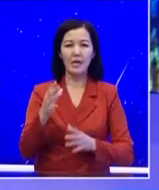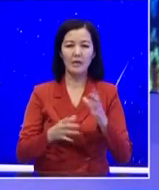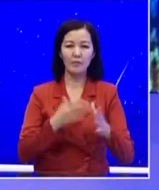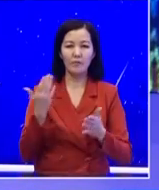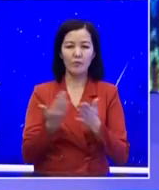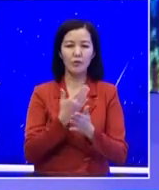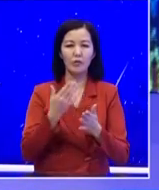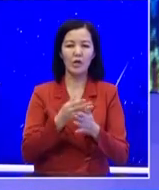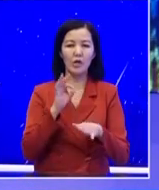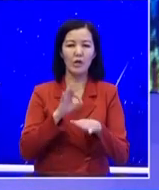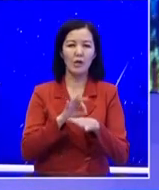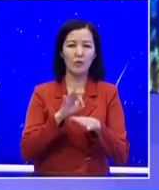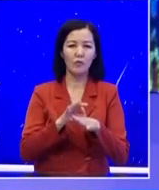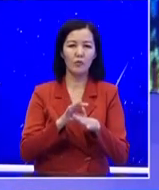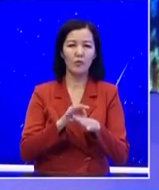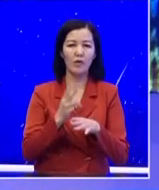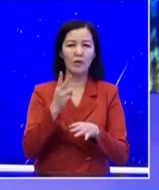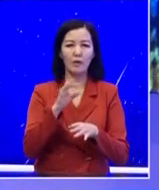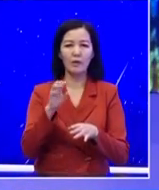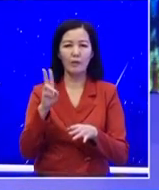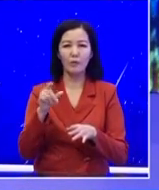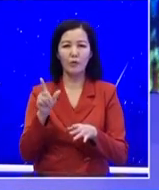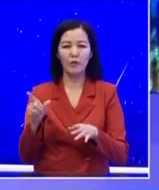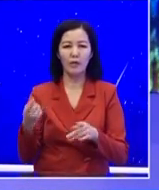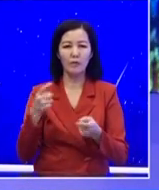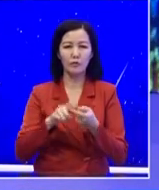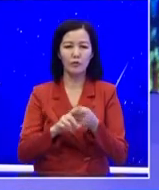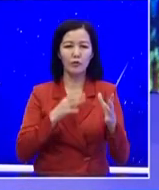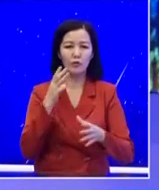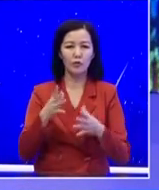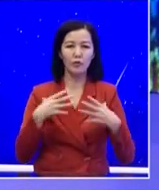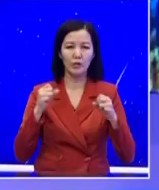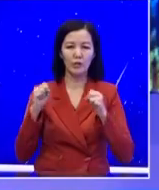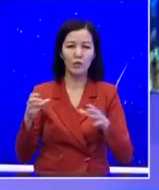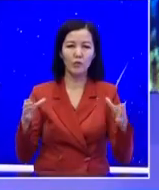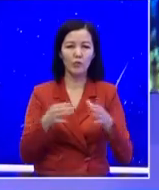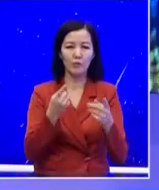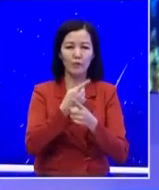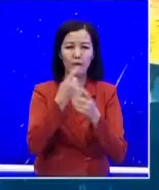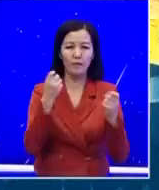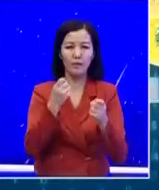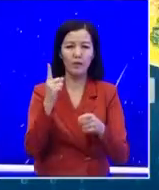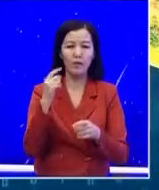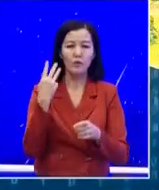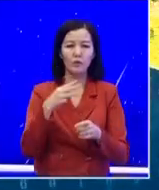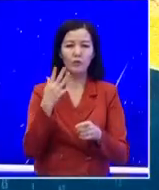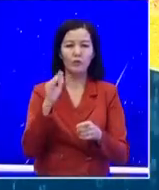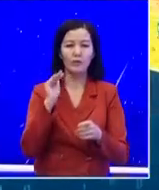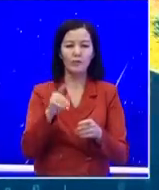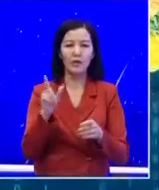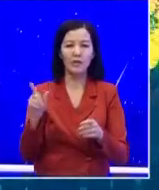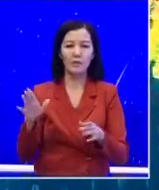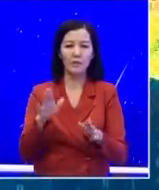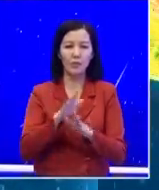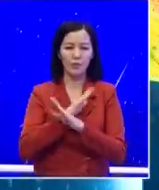Әлемде тәжді жалын бүгінге 2 миллионнан аса адам жұқтырған. Дүниежілік денсаулық сақтау ұйымының мәліметіне сүйенсек, індет 135